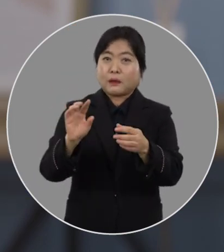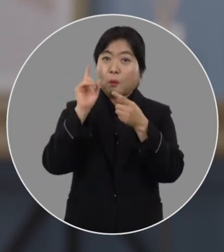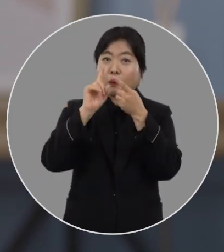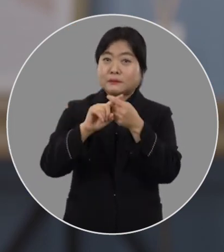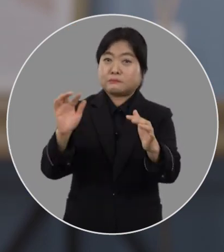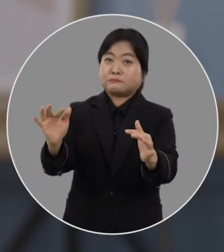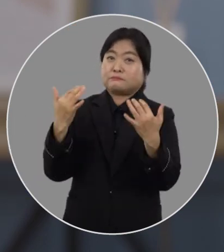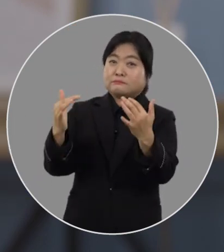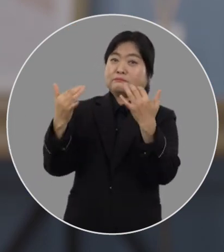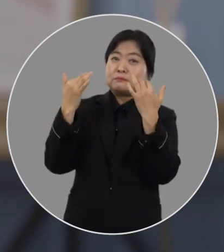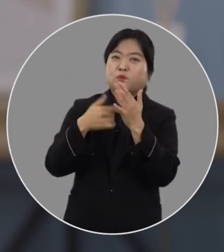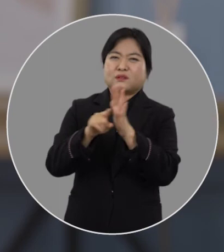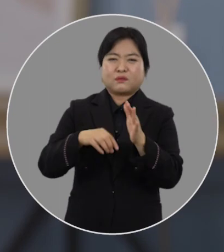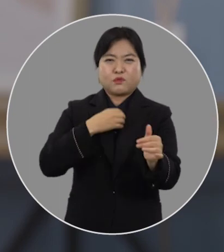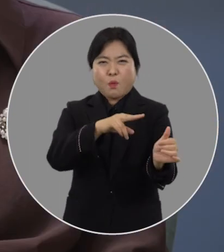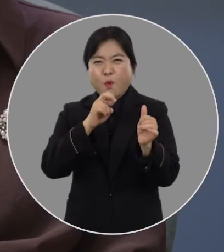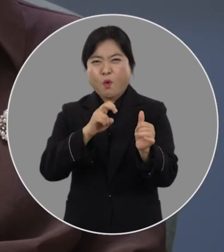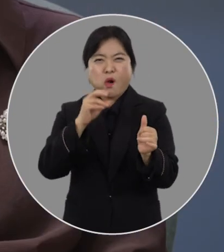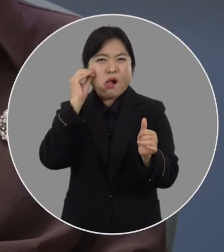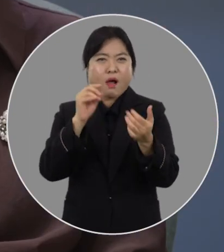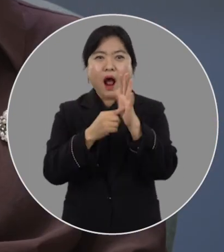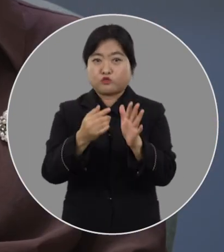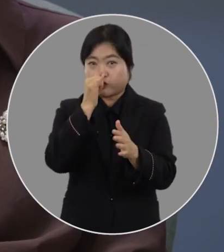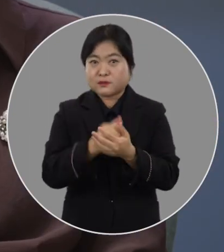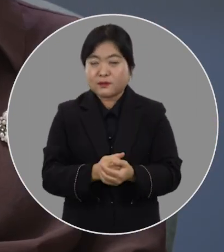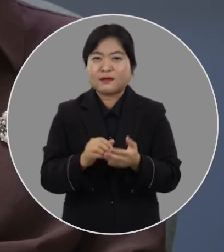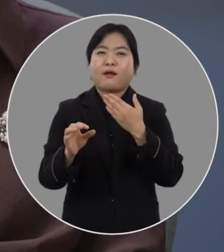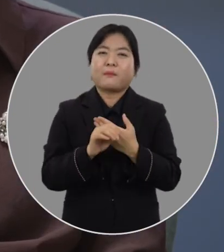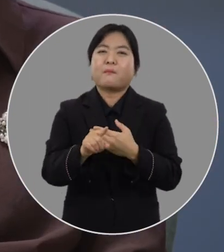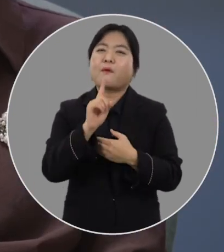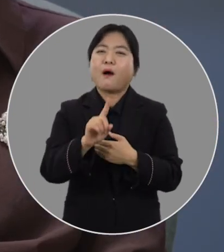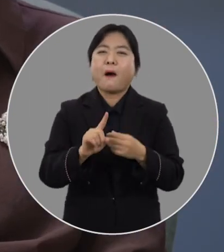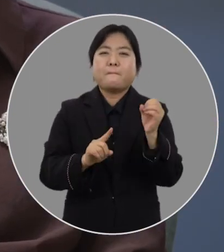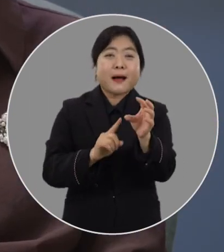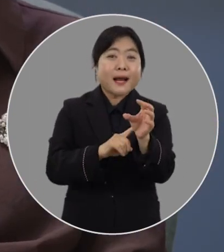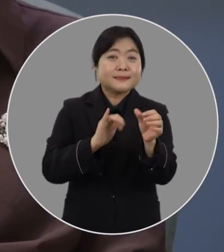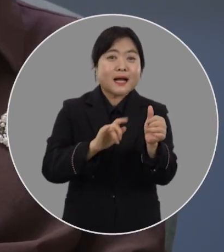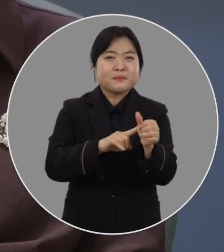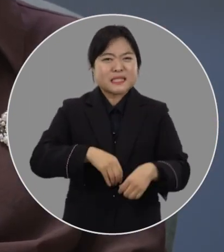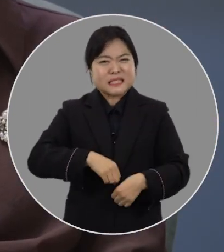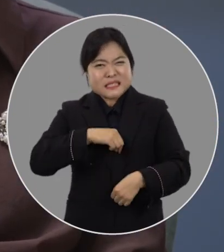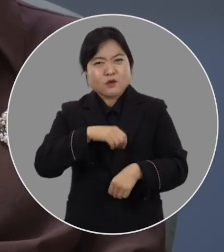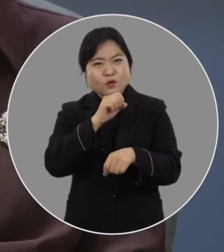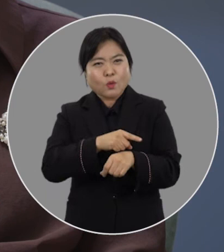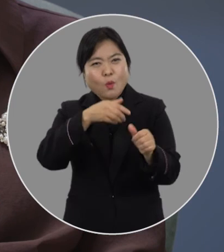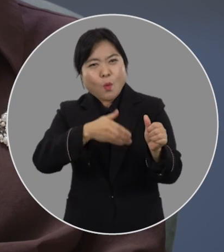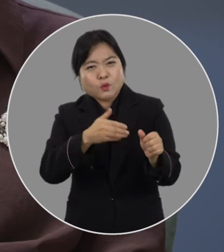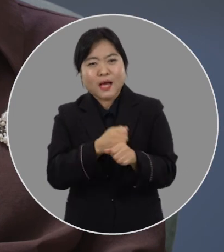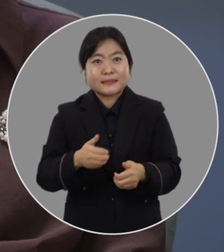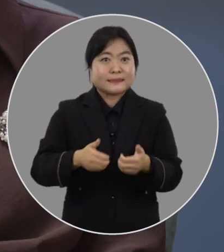받으려고 혐오 표현을 할 수도 있다는 거죠. 그런 경우라면 말하는 사람의 진정성에 호소하는 대항